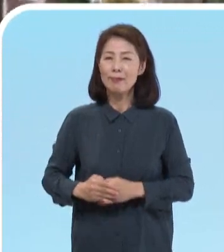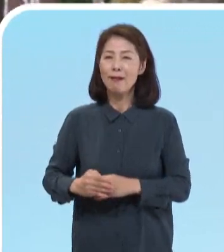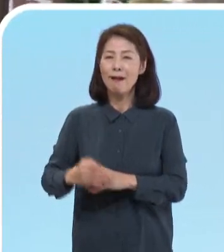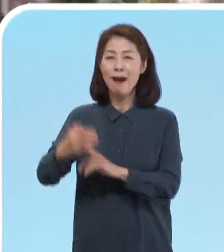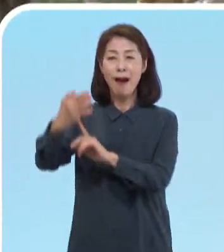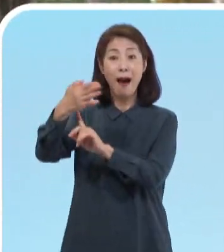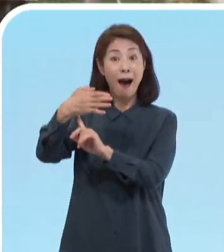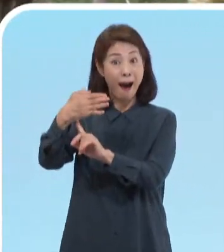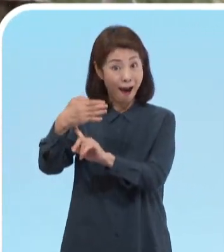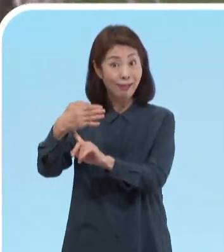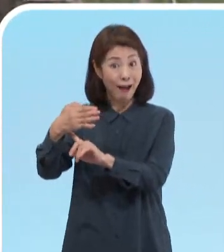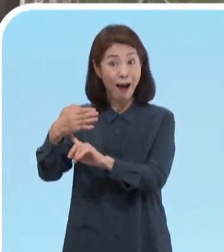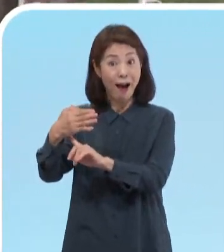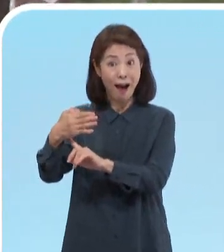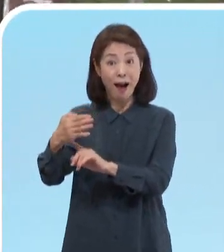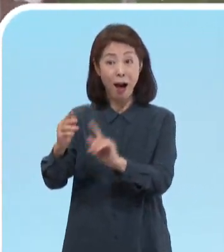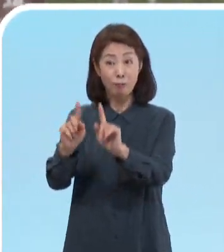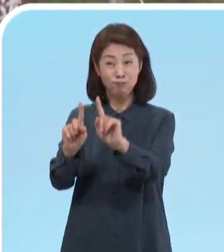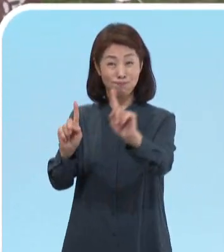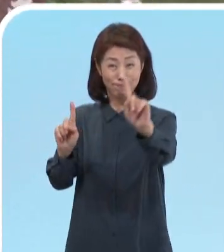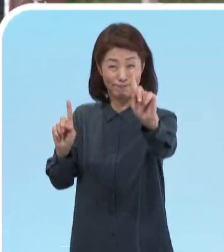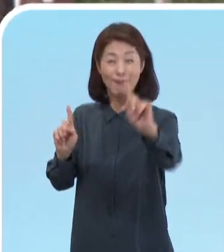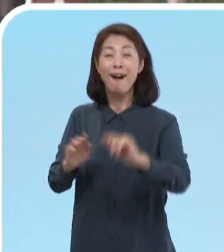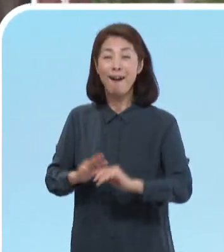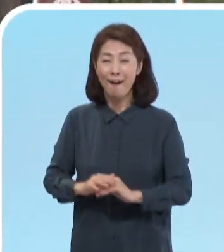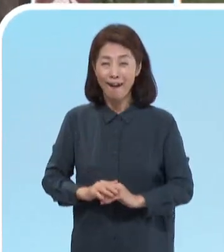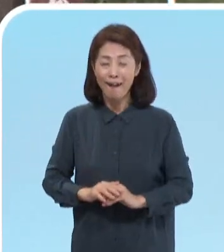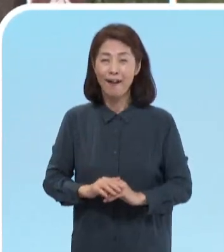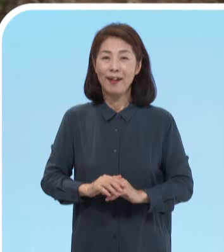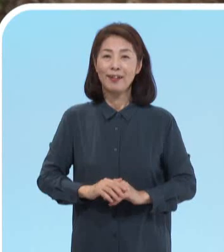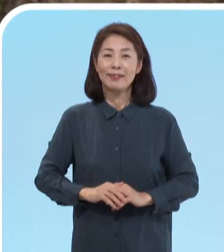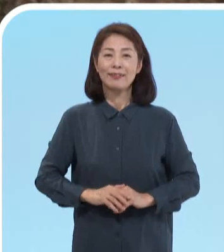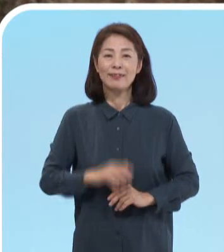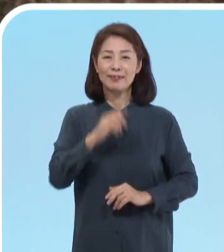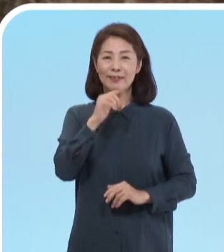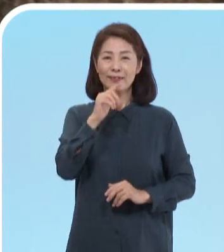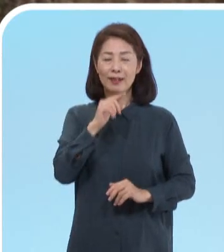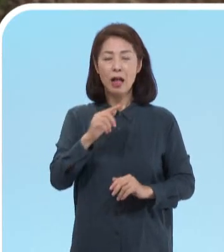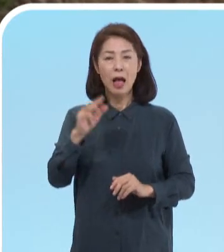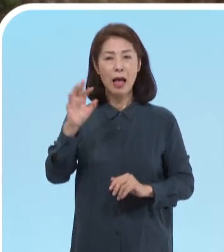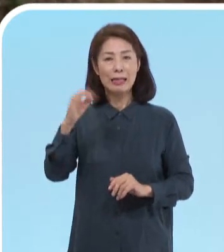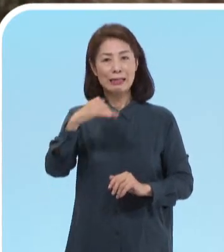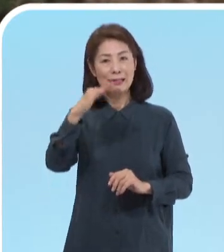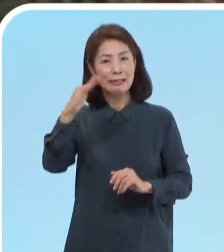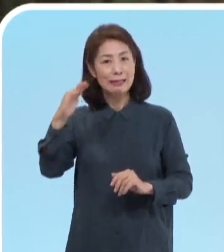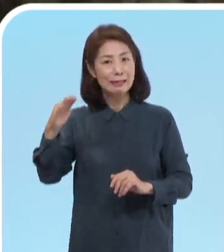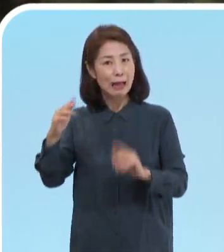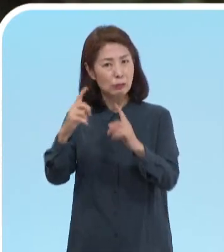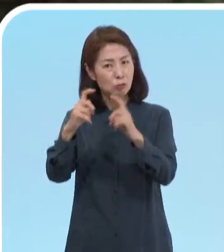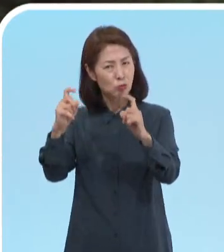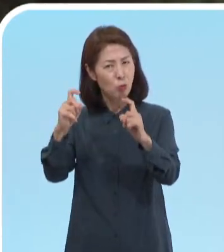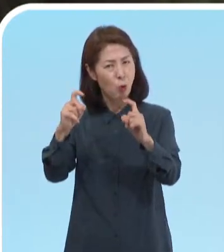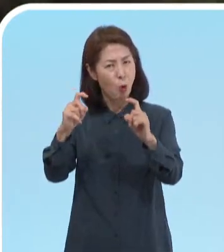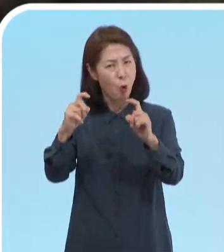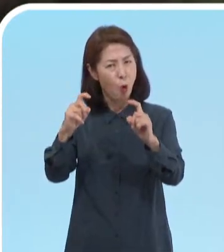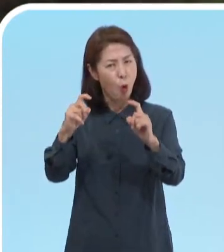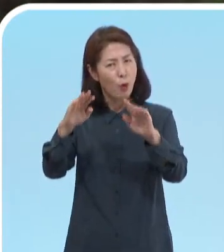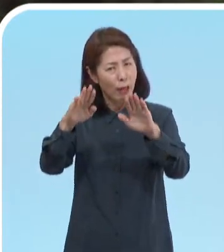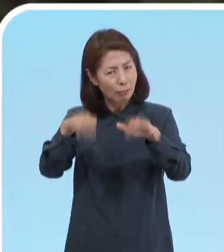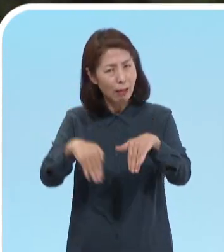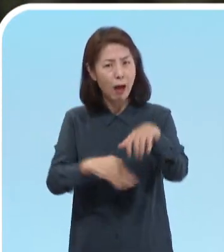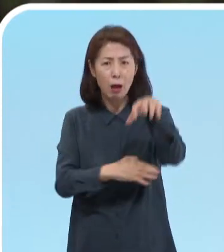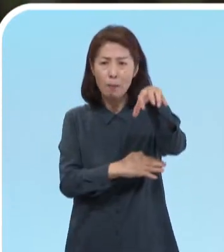明智光秀ゆかりの上りがいっぱい立ってる、ここですね。金山城跡に行こうと思ったんですけ